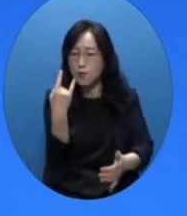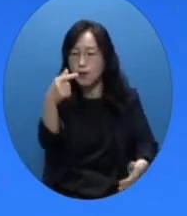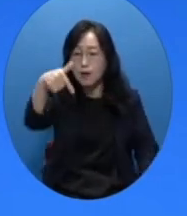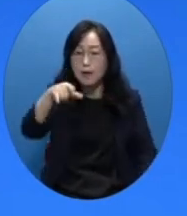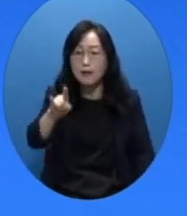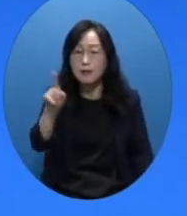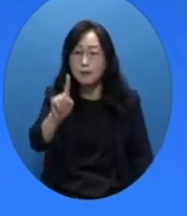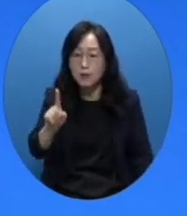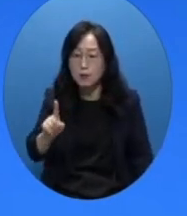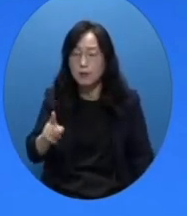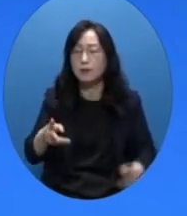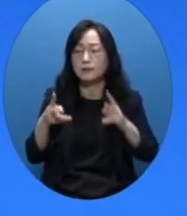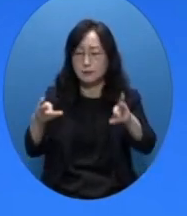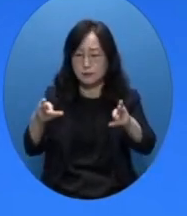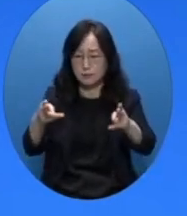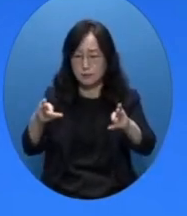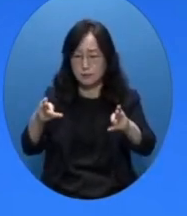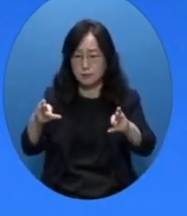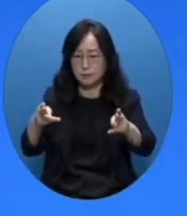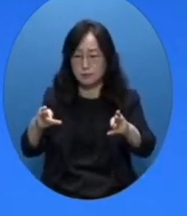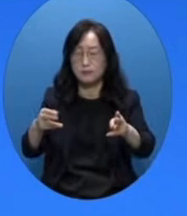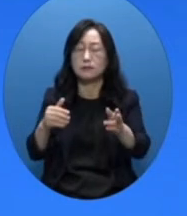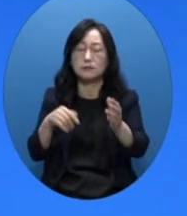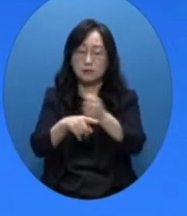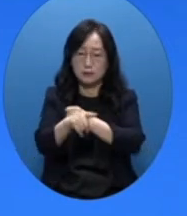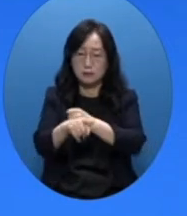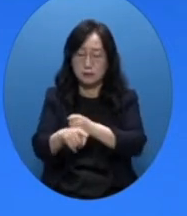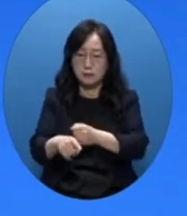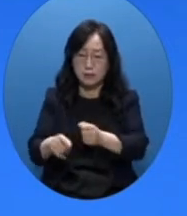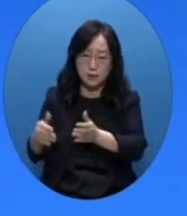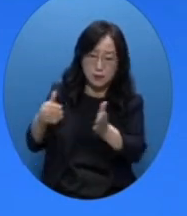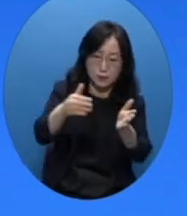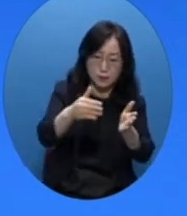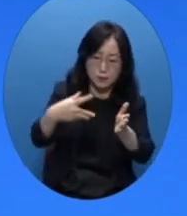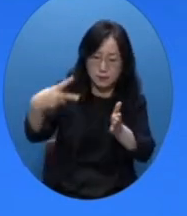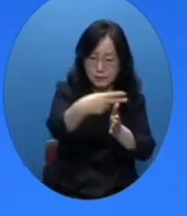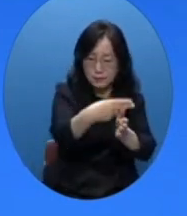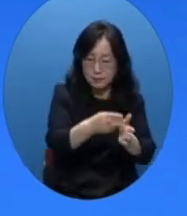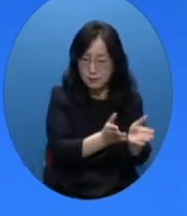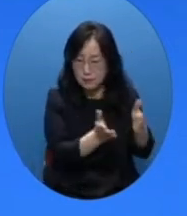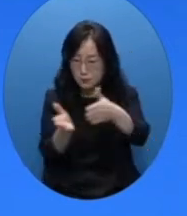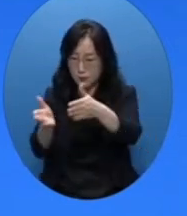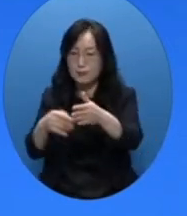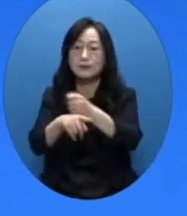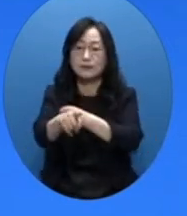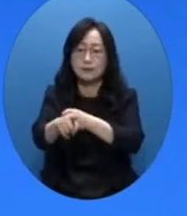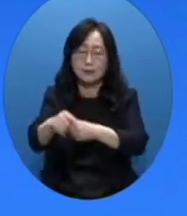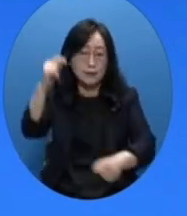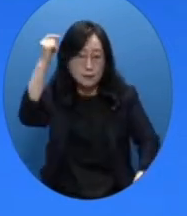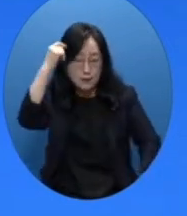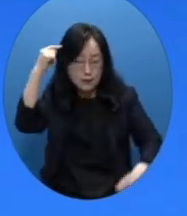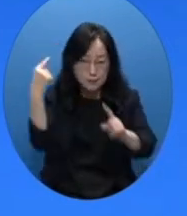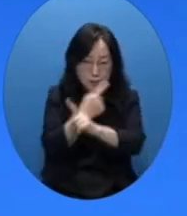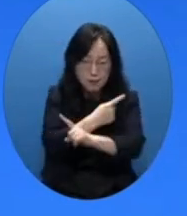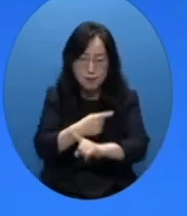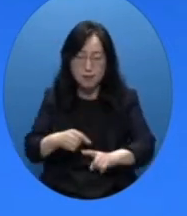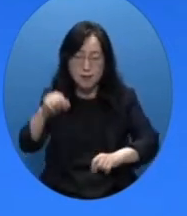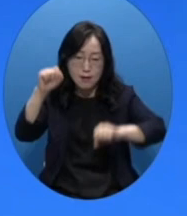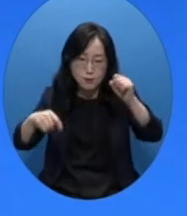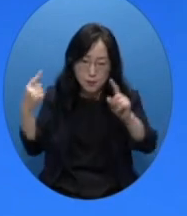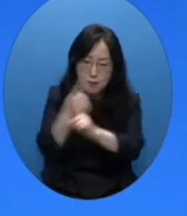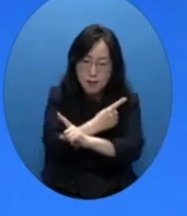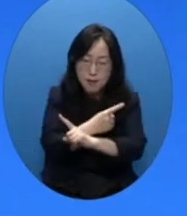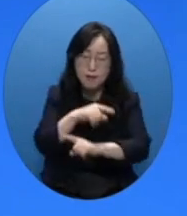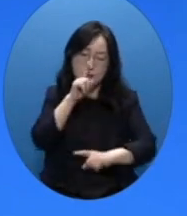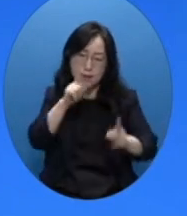것입니다. 동으로 가는 사람이 서로 가는 것처럼 잘못된 길에서 돌이키고 생각을 돌이키고 행동을 돌이키고 말을 돌이킬